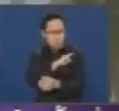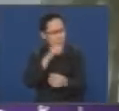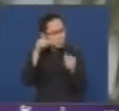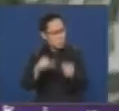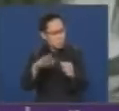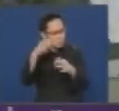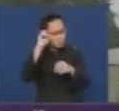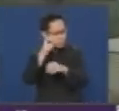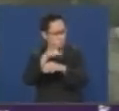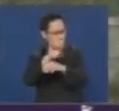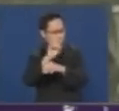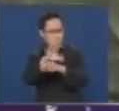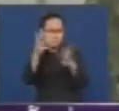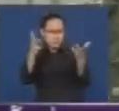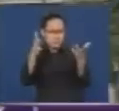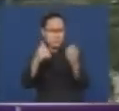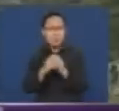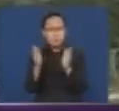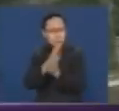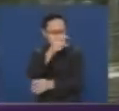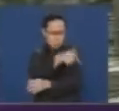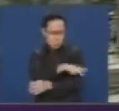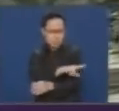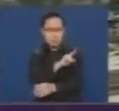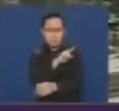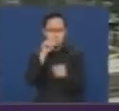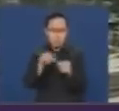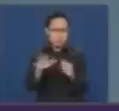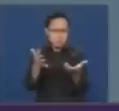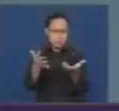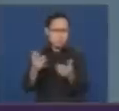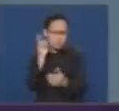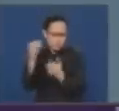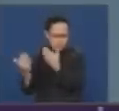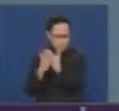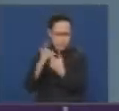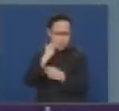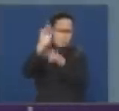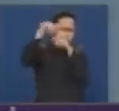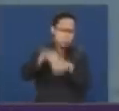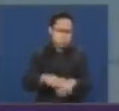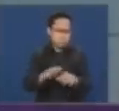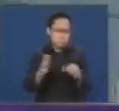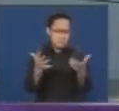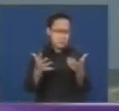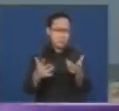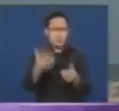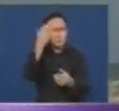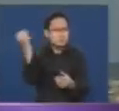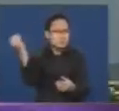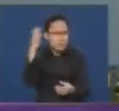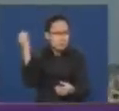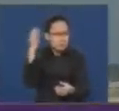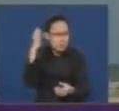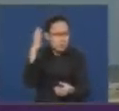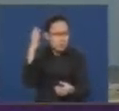กดสัญญาณเตือนภัยและในส่วนของจังหวัดก็ยังไม่ได้รับแจ้งนะคะว่าจะเกิดสึนามิซึ่งจากการตรวจสอบล่าสุดก็ยืนยันว่าเสียงสัญญาณเตือน